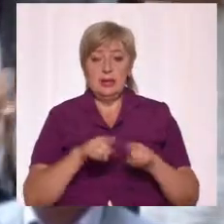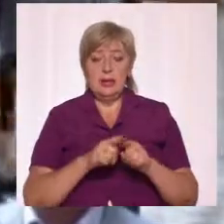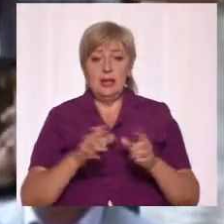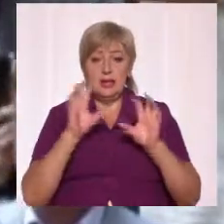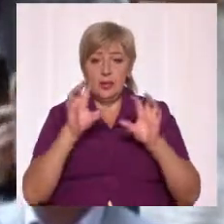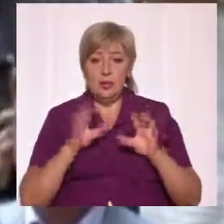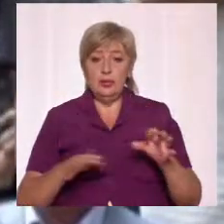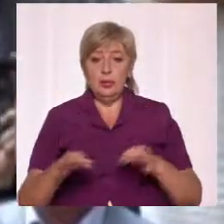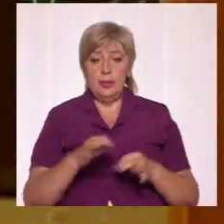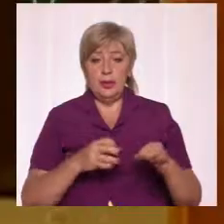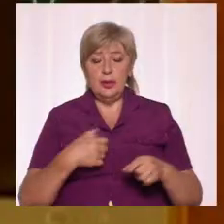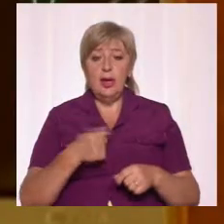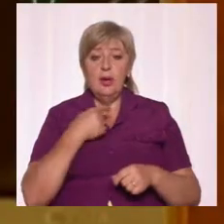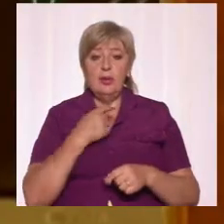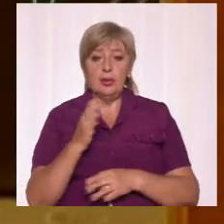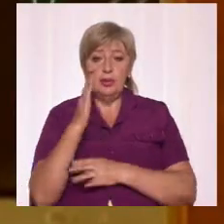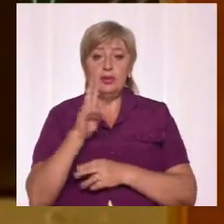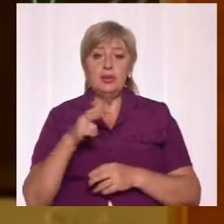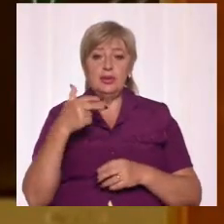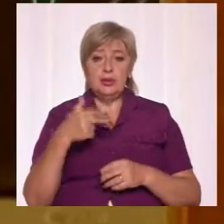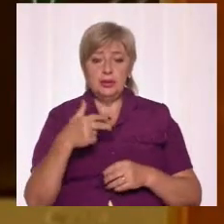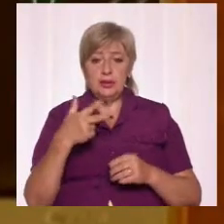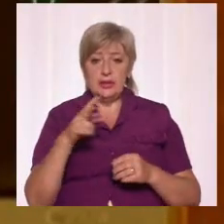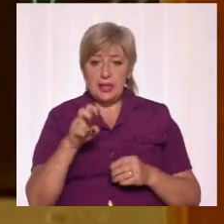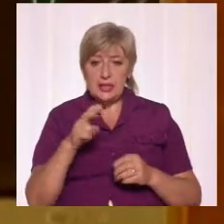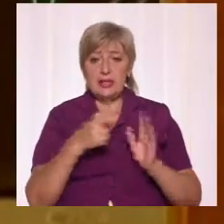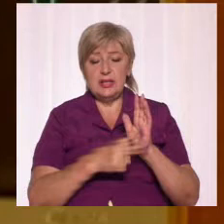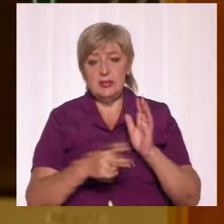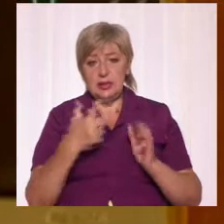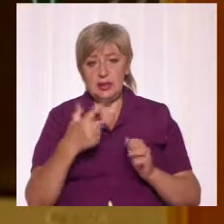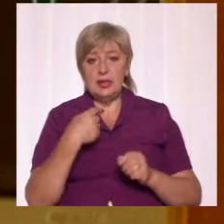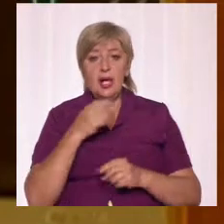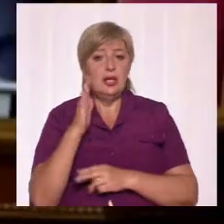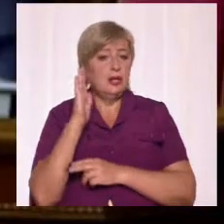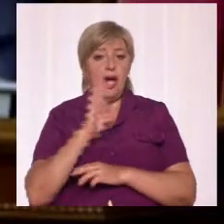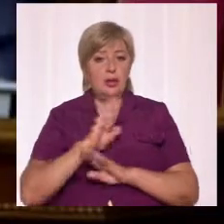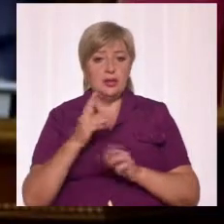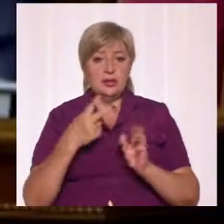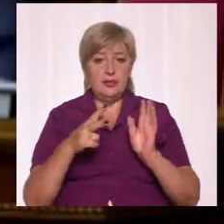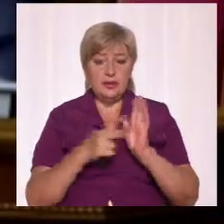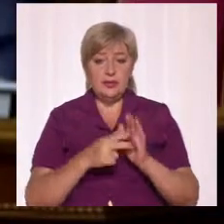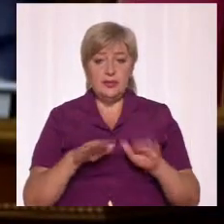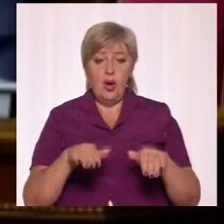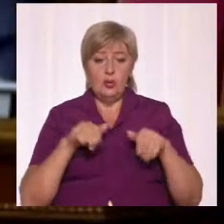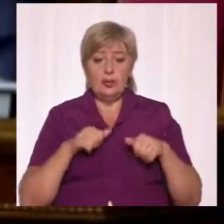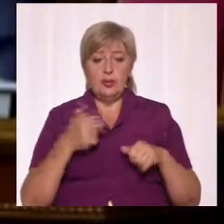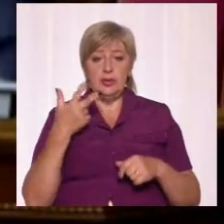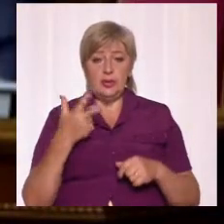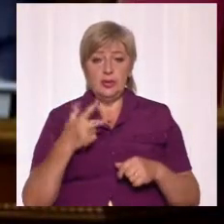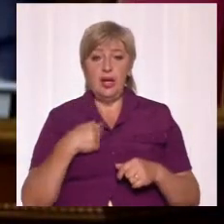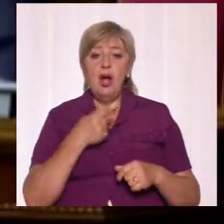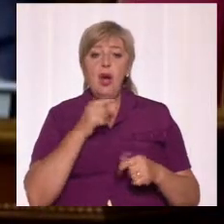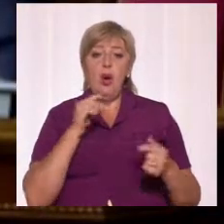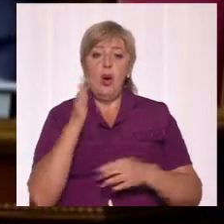другому читанні проголосували 373 народні депутати. Не голосували 28, утрималися 3. Голосів проти